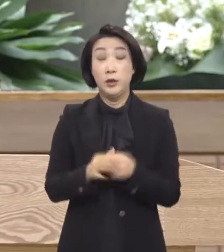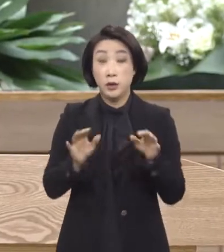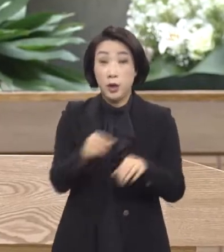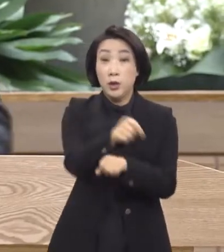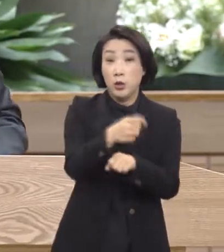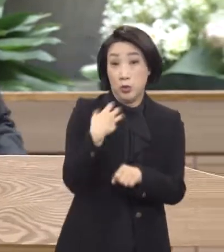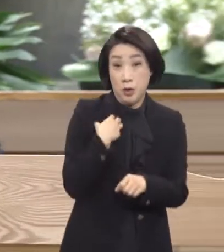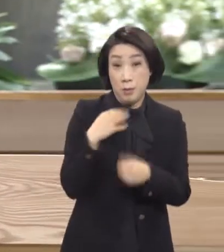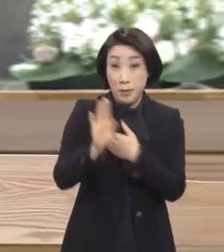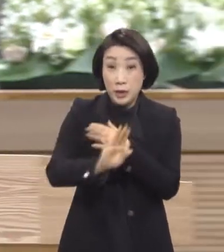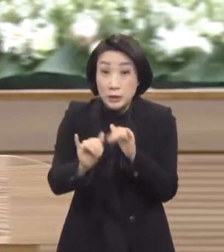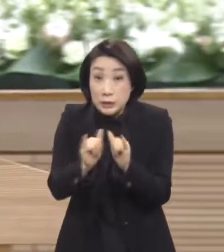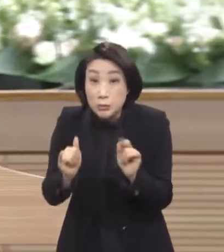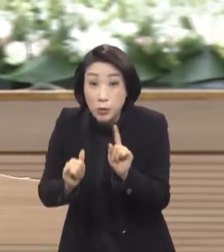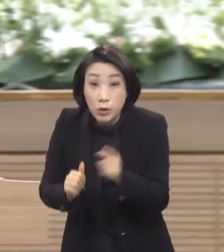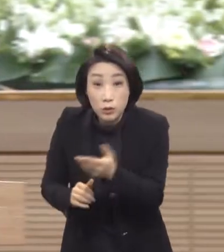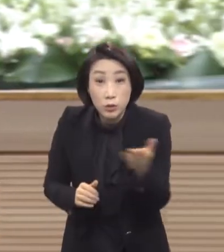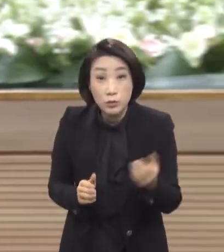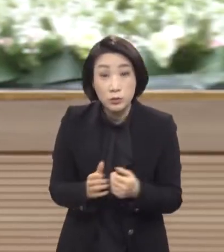서기관과 바리새인들은